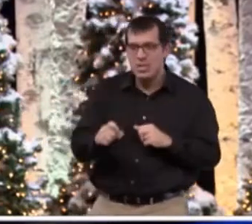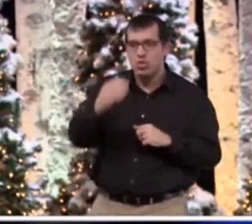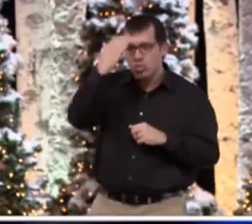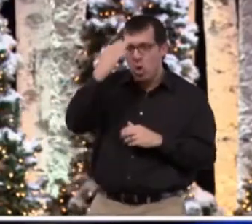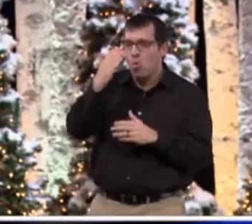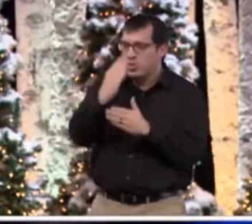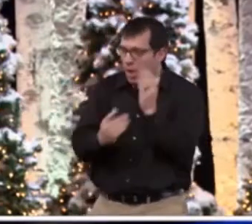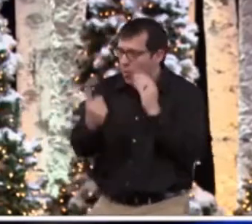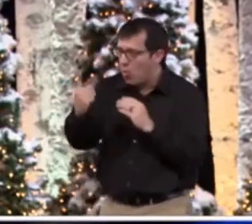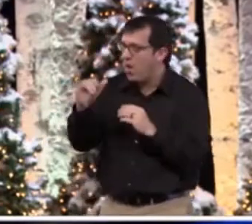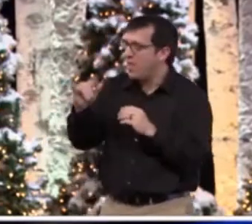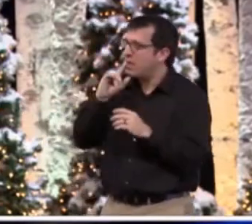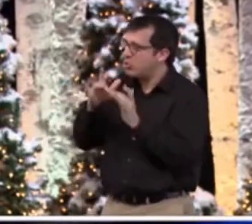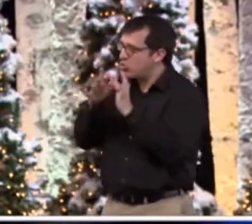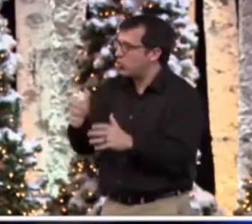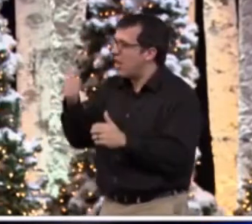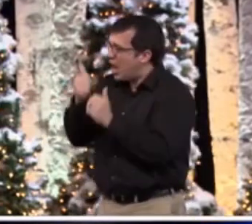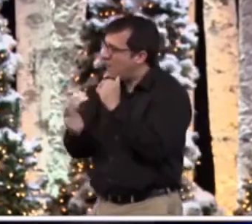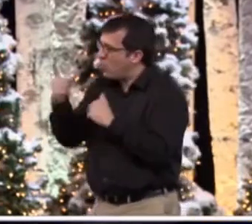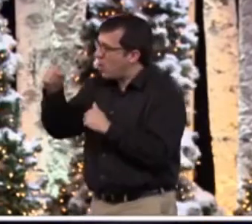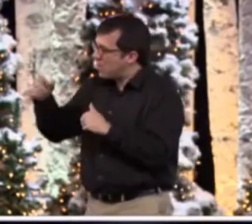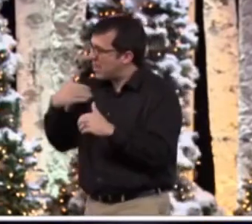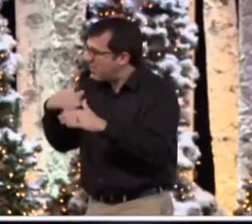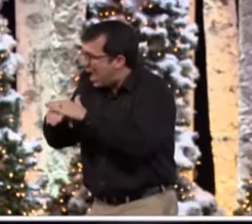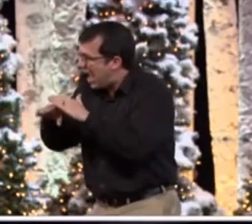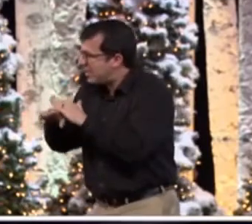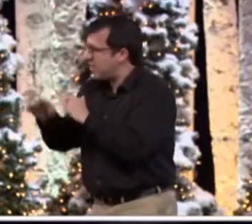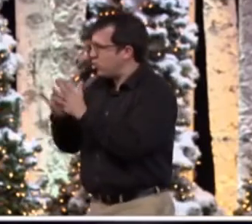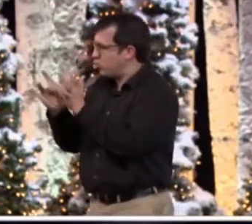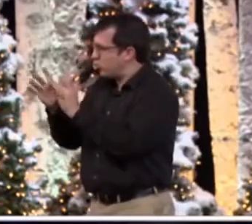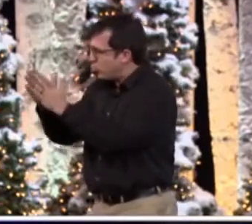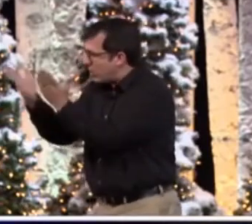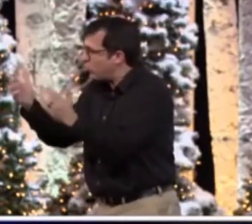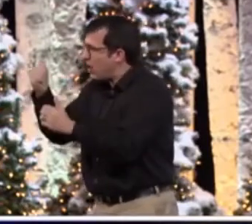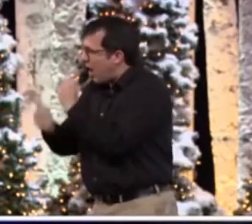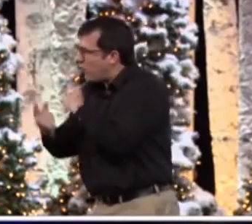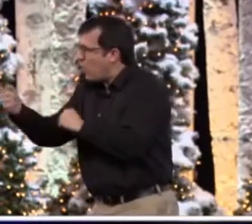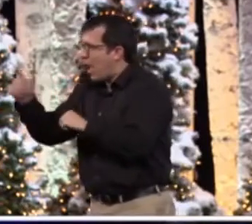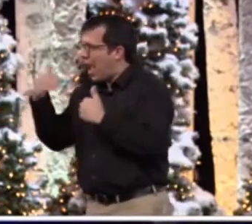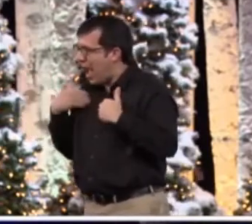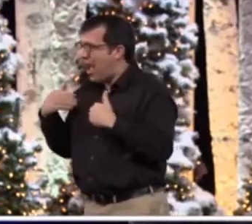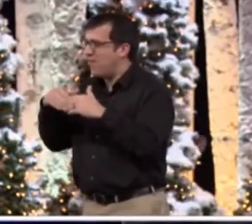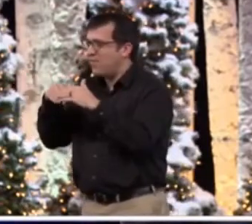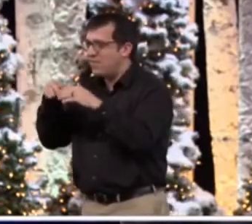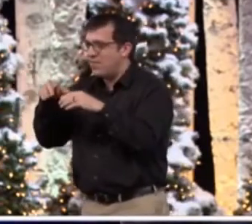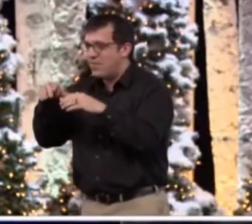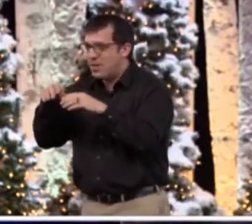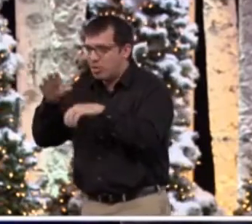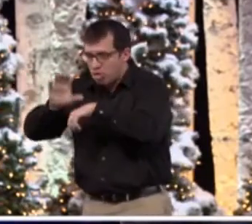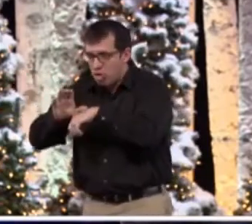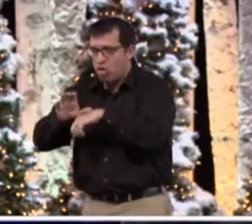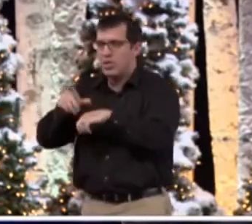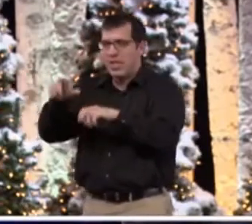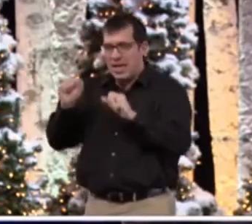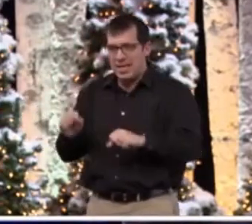पर्छ। हरेक कहाँ बाइबल उपलब्ध हुनुपर्छ। हरेकलाई जान्नका लागि मण्डली उपलब्ध